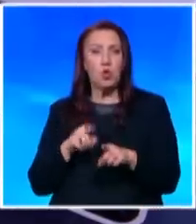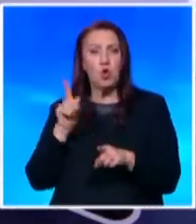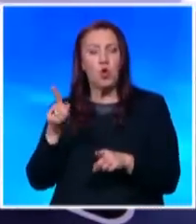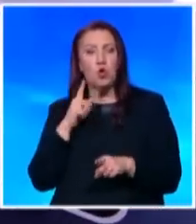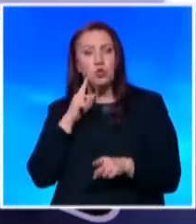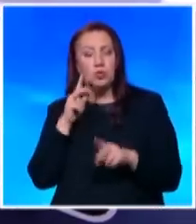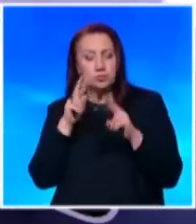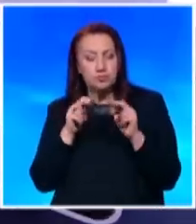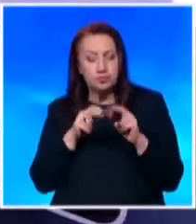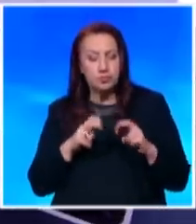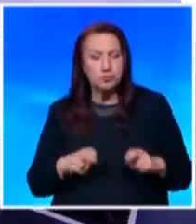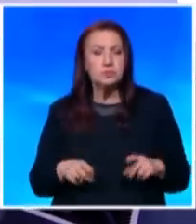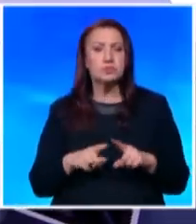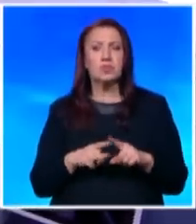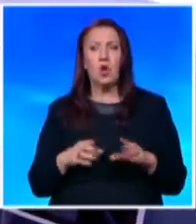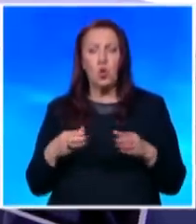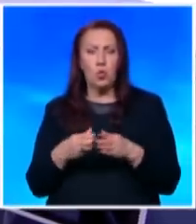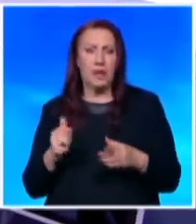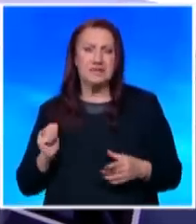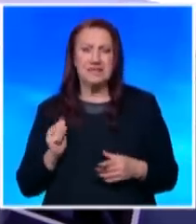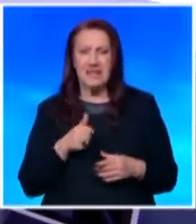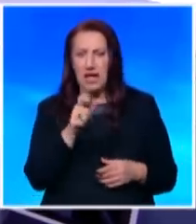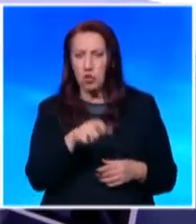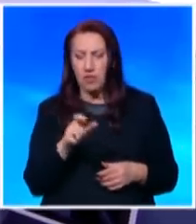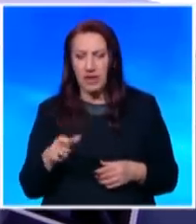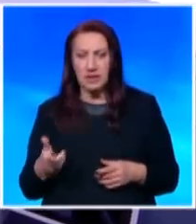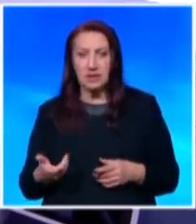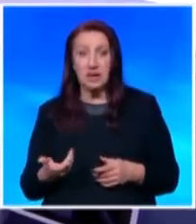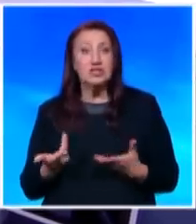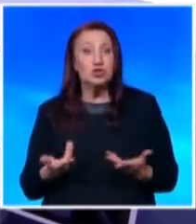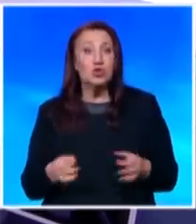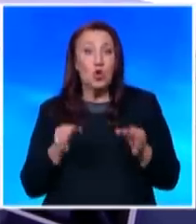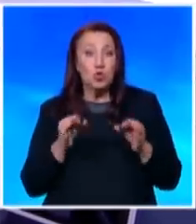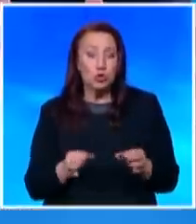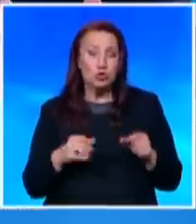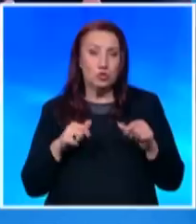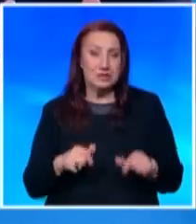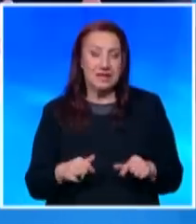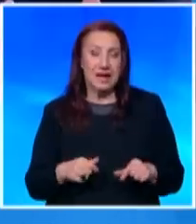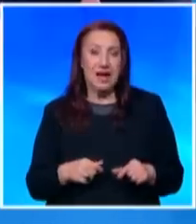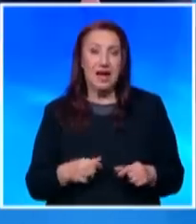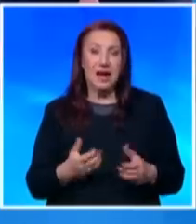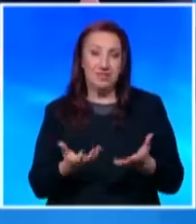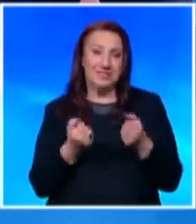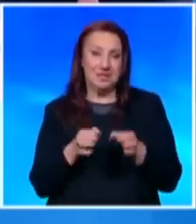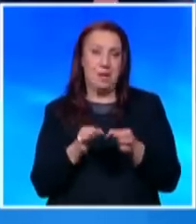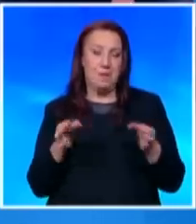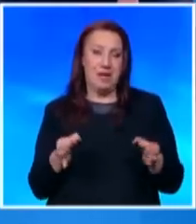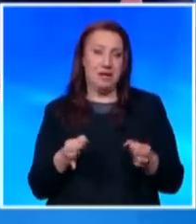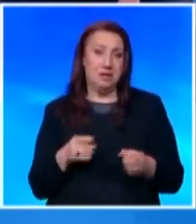следовател, или група прокурора и група следователи, точно в момента се решили да предприемат тези следствени действия. А те са